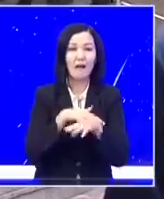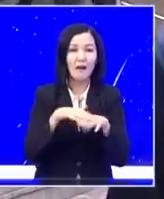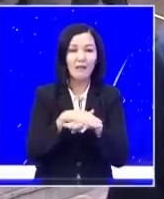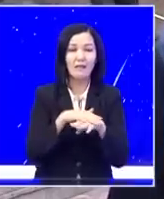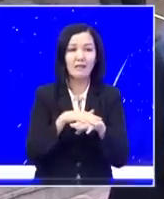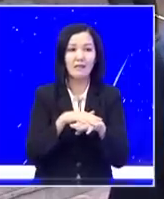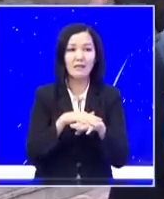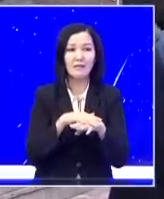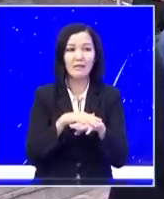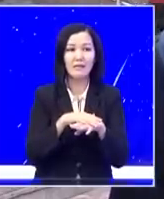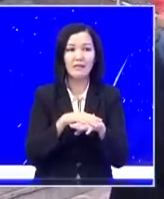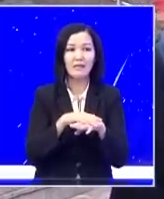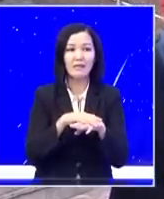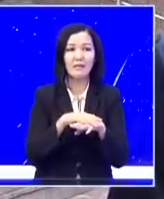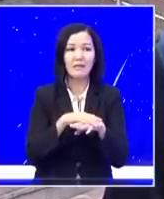айғай